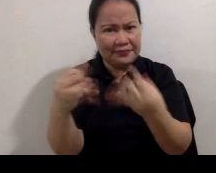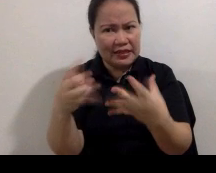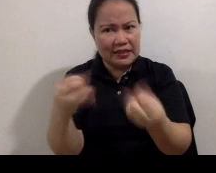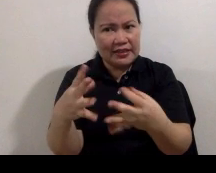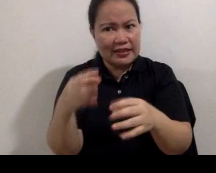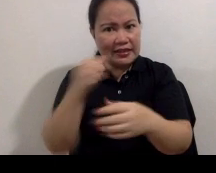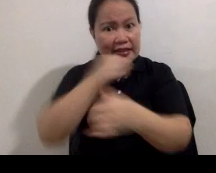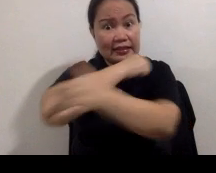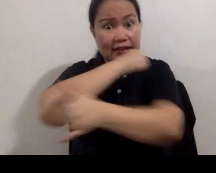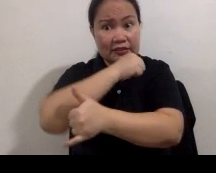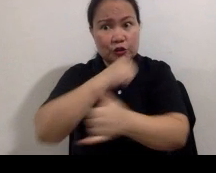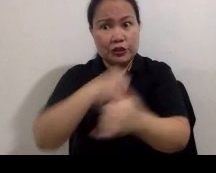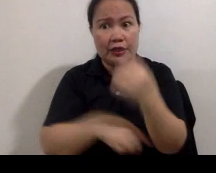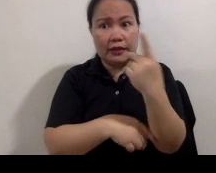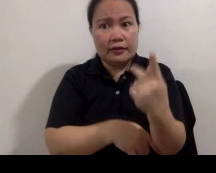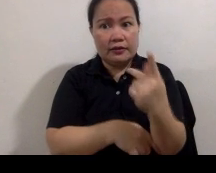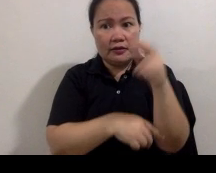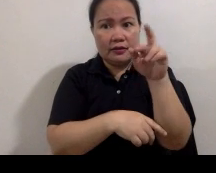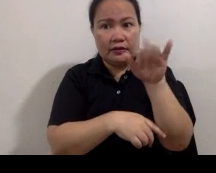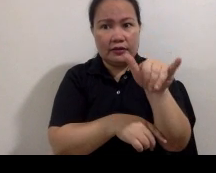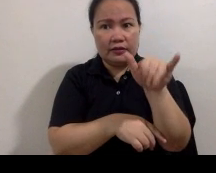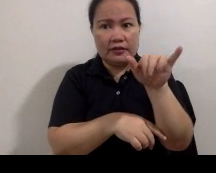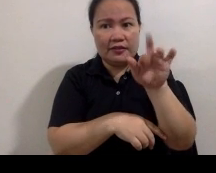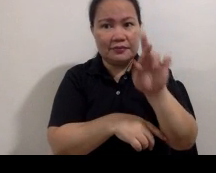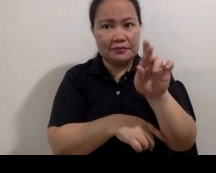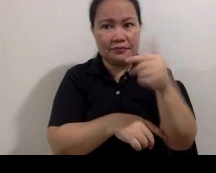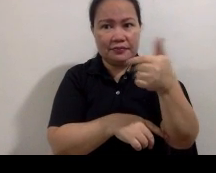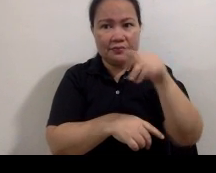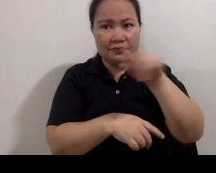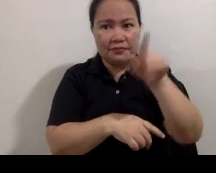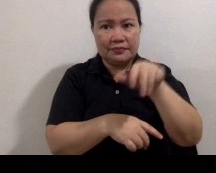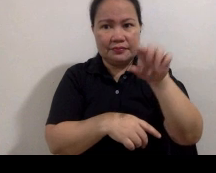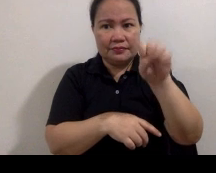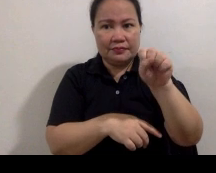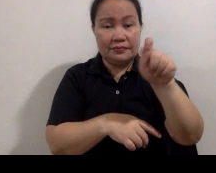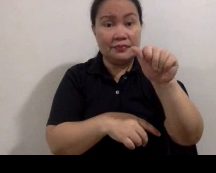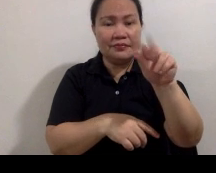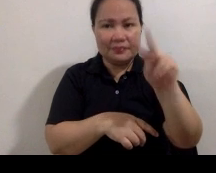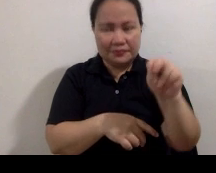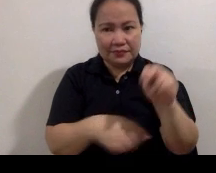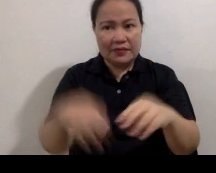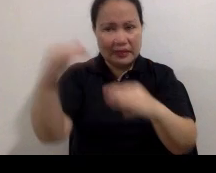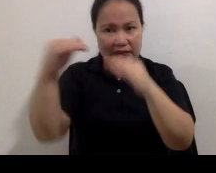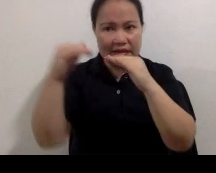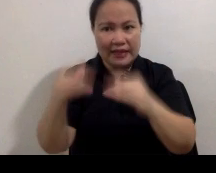bansang Kyrgyzstan. Tama. Kanlurang Asya naman.